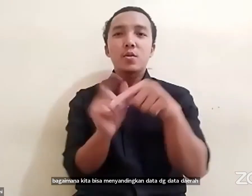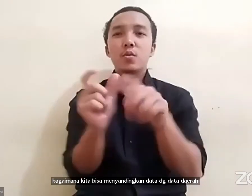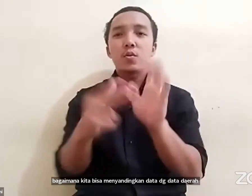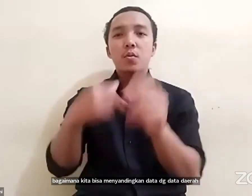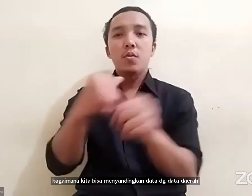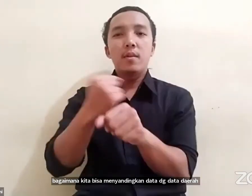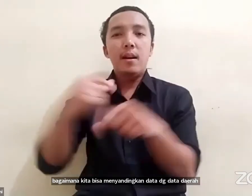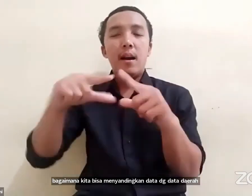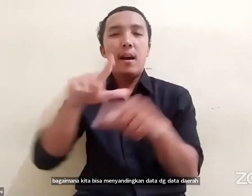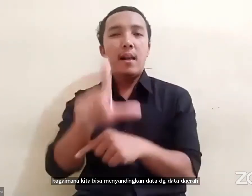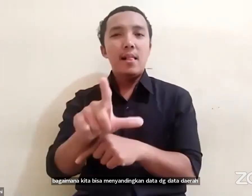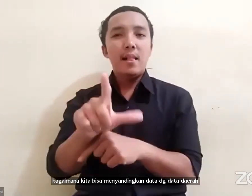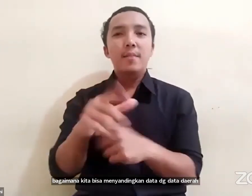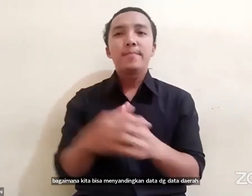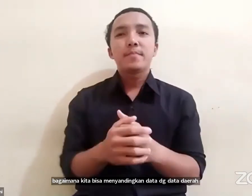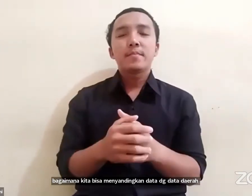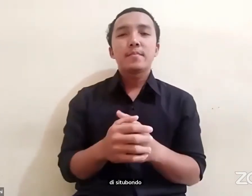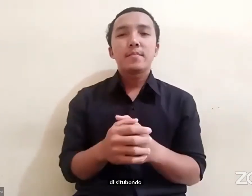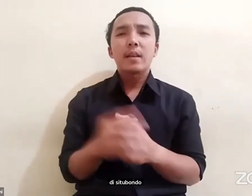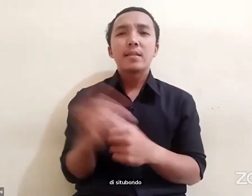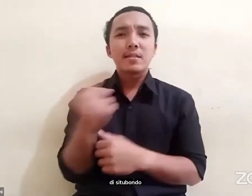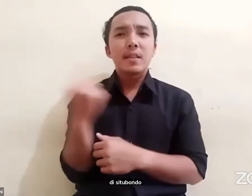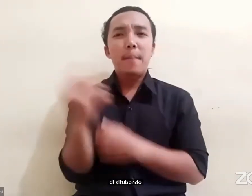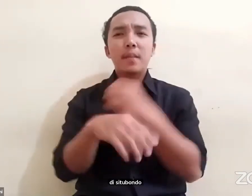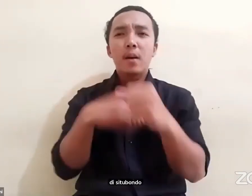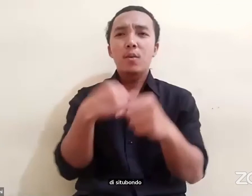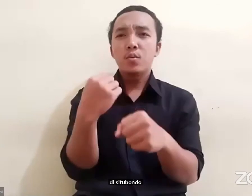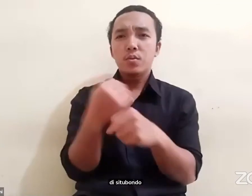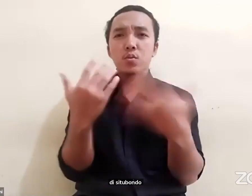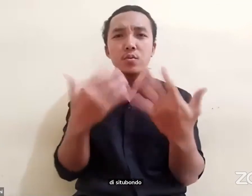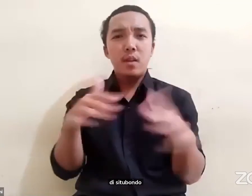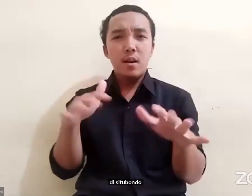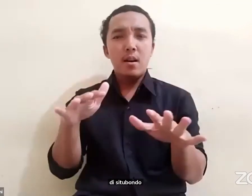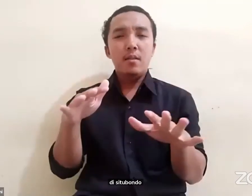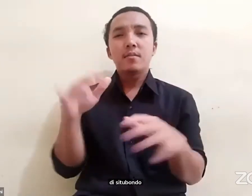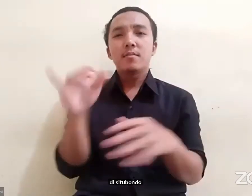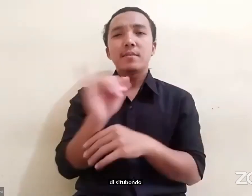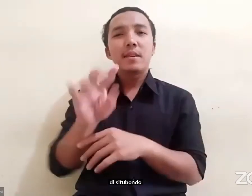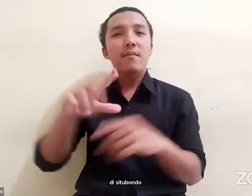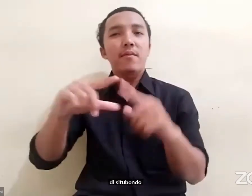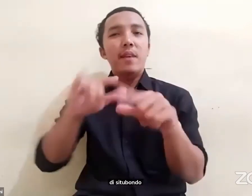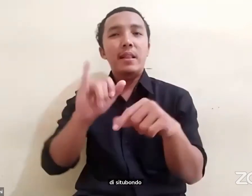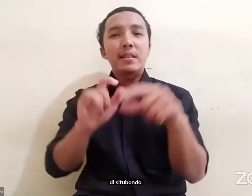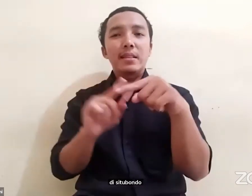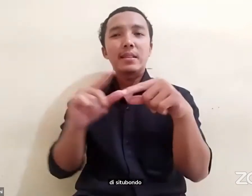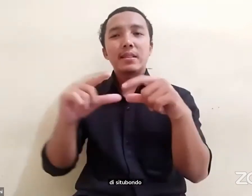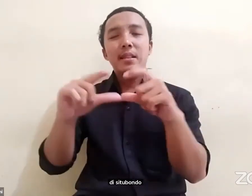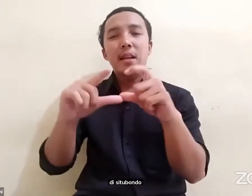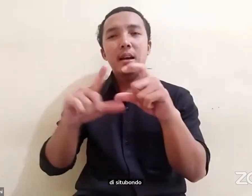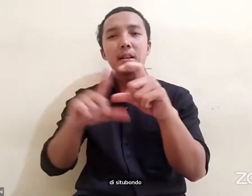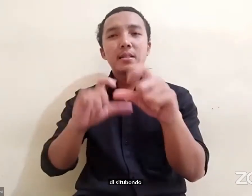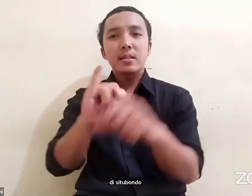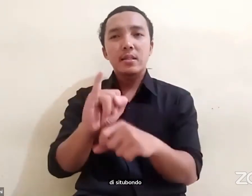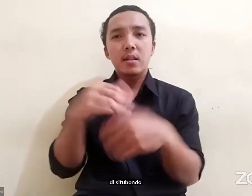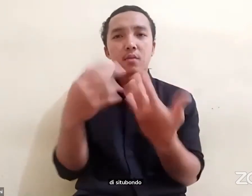partisipatif. Dan itu setiap tahun sudah mulai diverifikasi, divalidasi, dan itu semua melibatkan